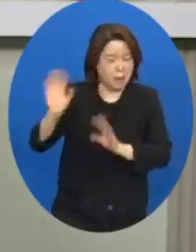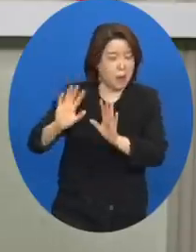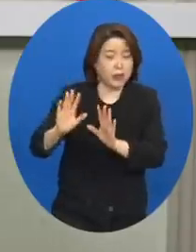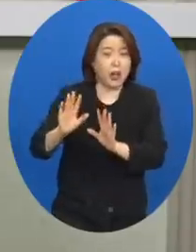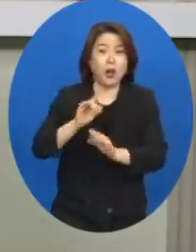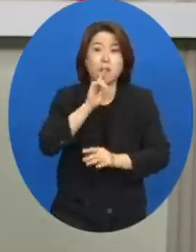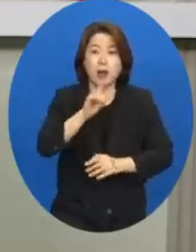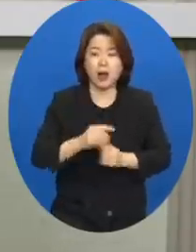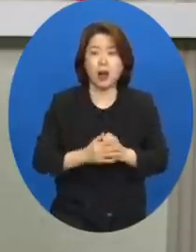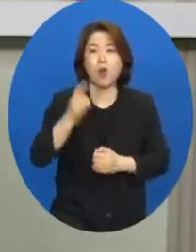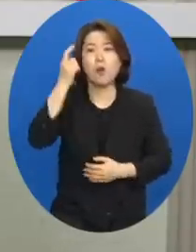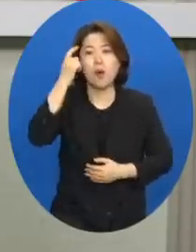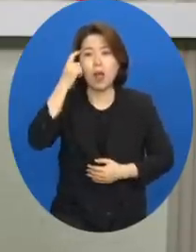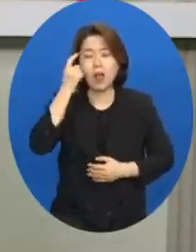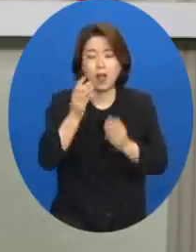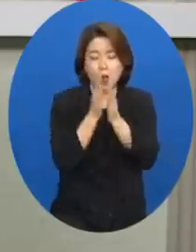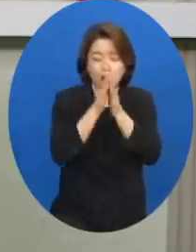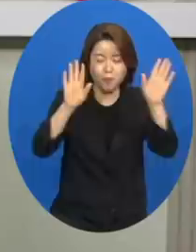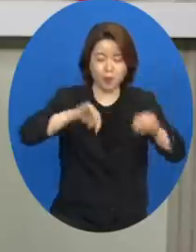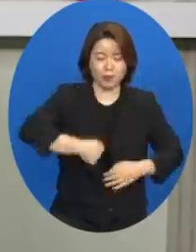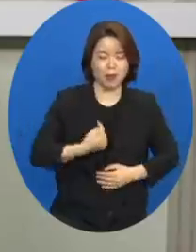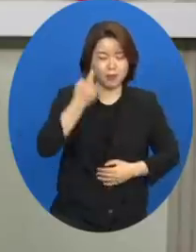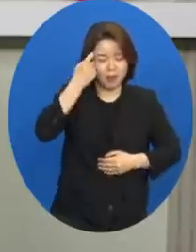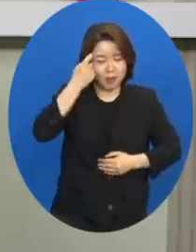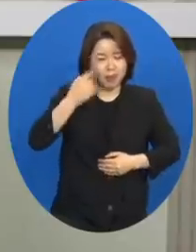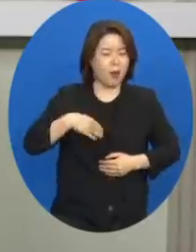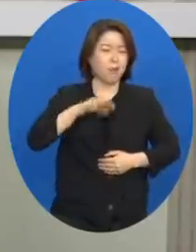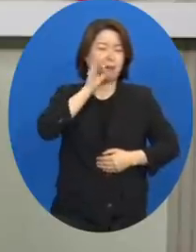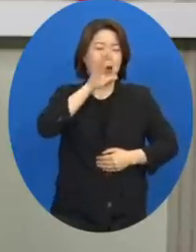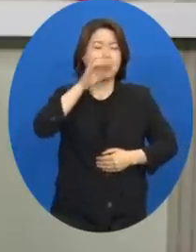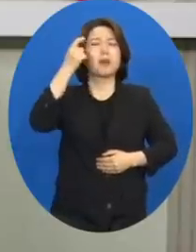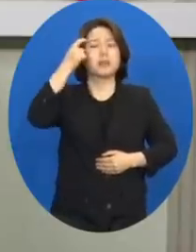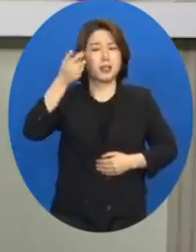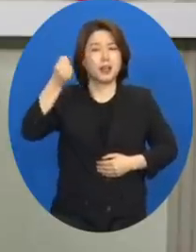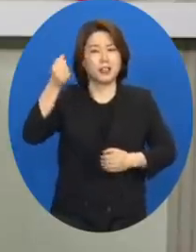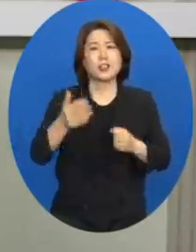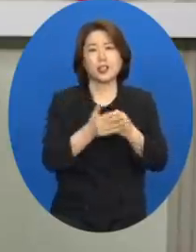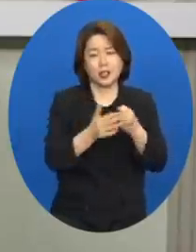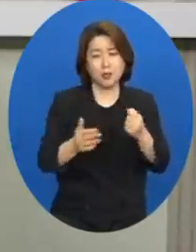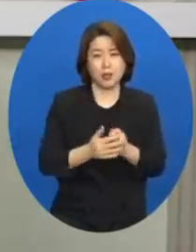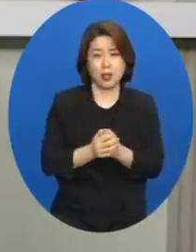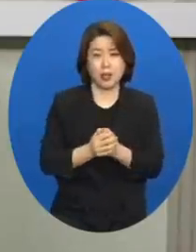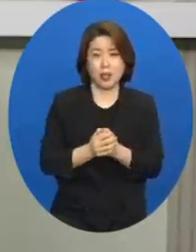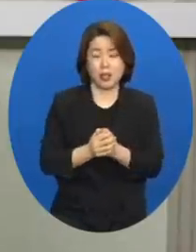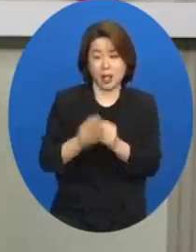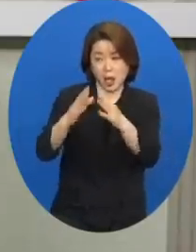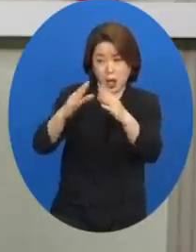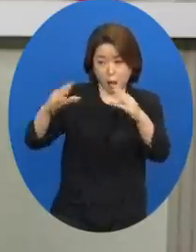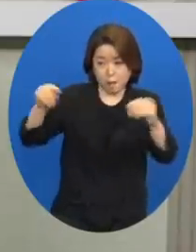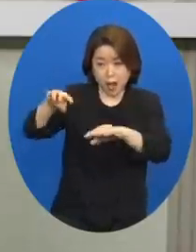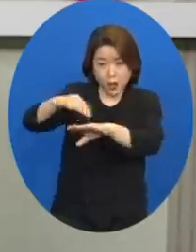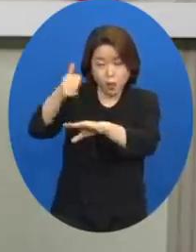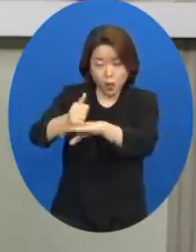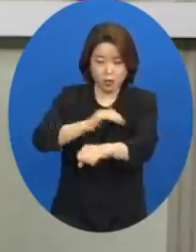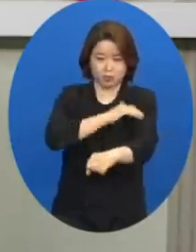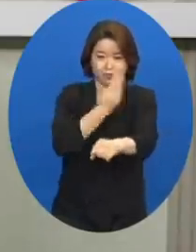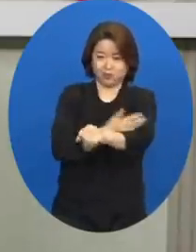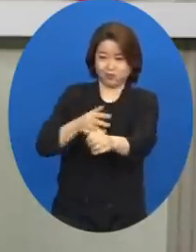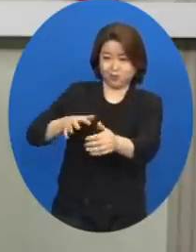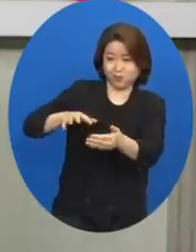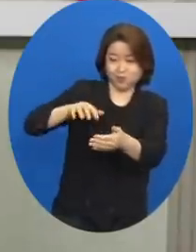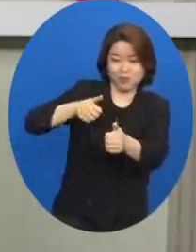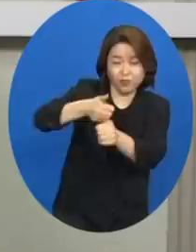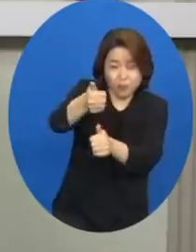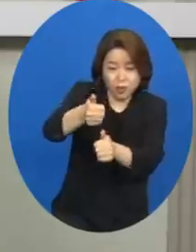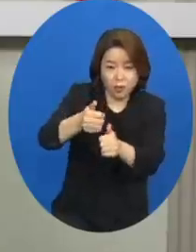이유는 모세가 생각할 때 불가능한 이야기 없기 때문입니다 바로 왕의 권세를 꺾고 이스라엘 백성을 출애굽 시키는